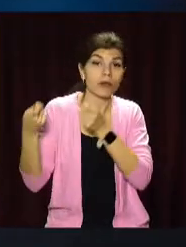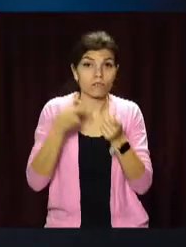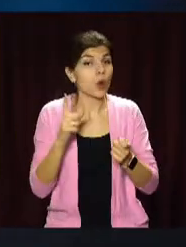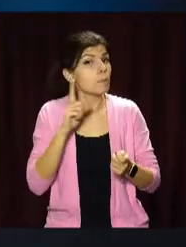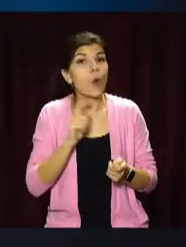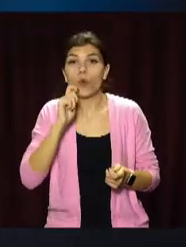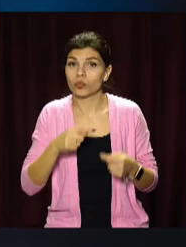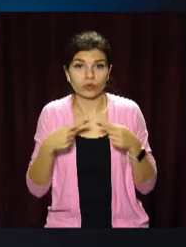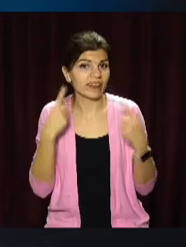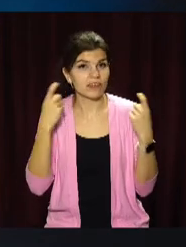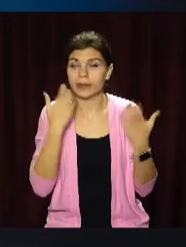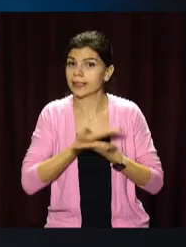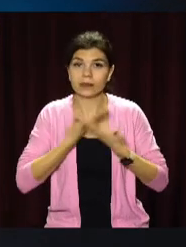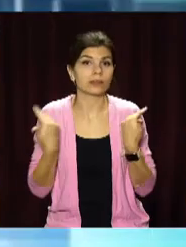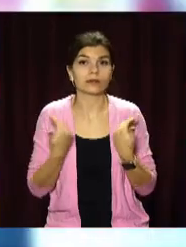поки немає.